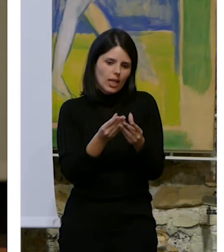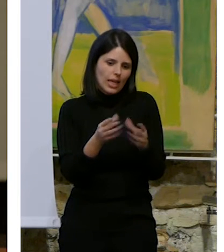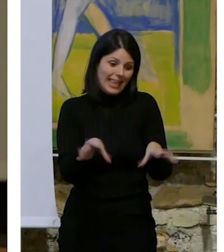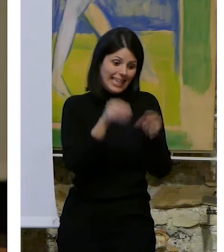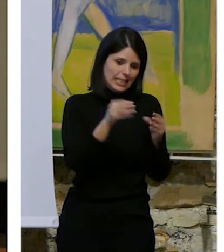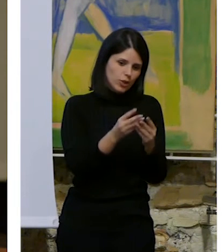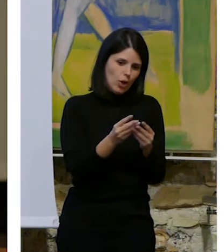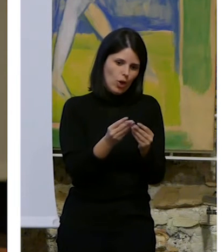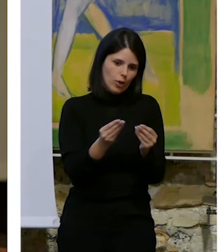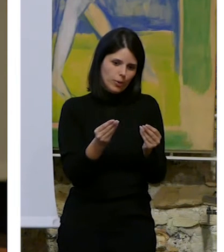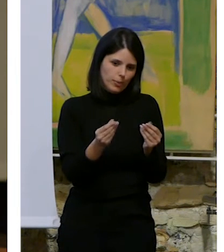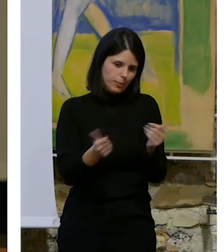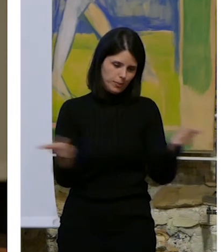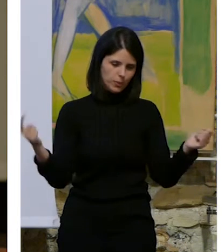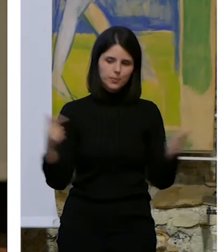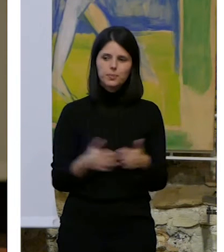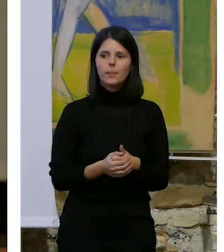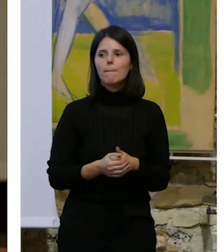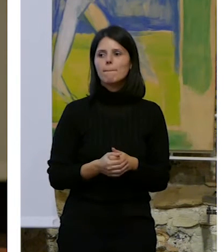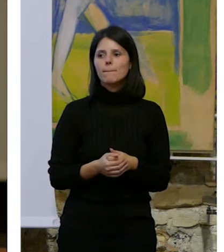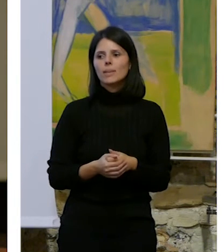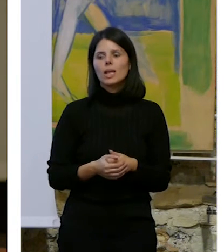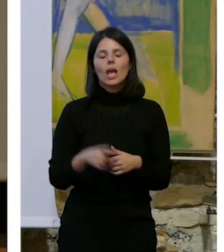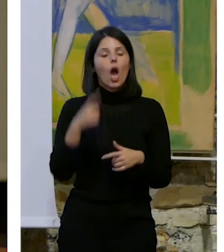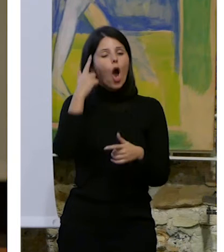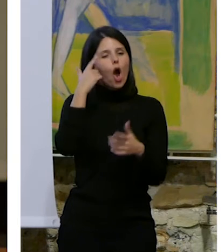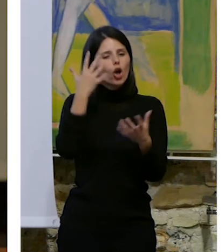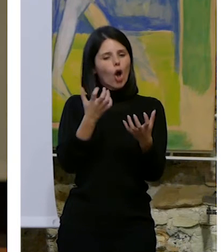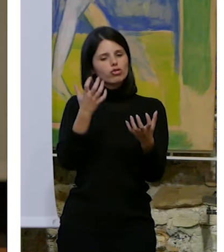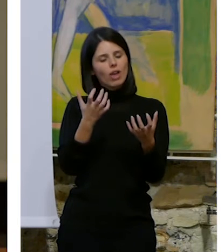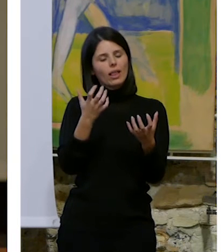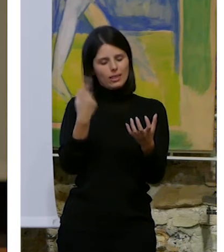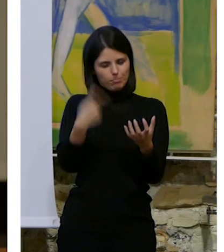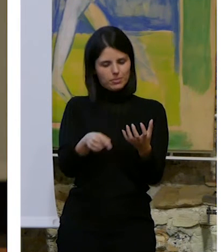Allora questo è uno dei concetti. L'altro